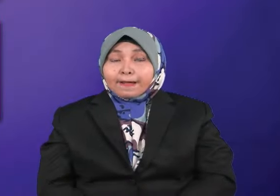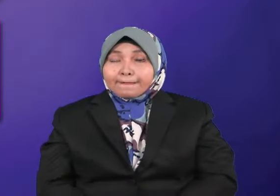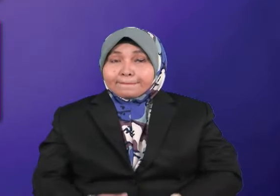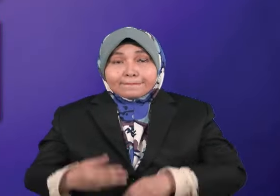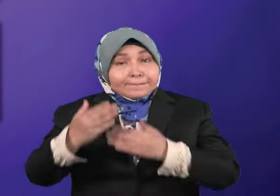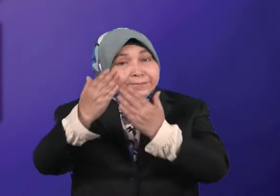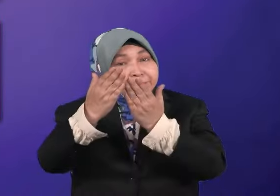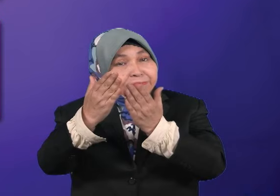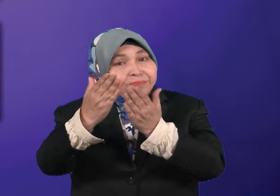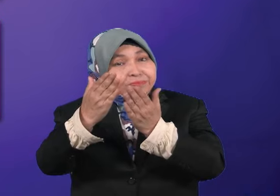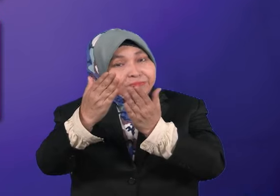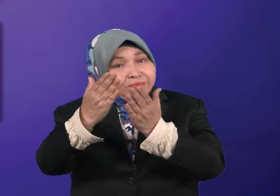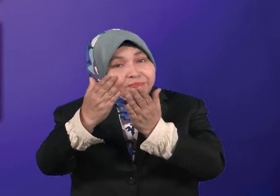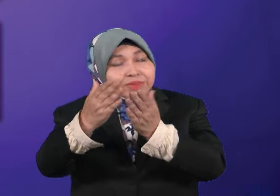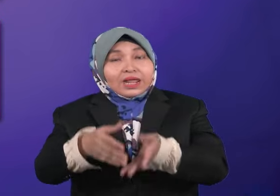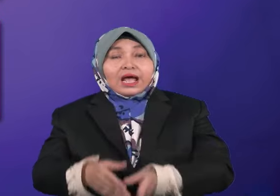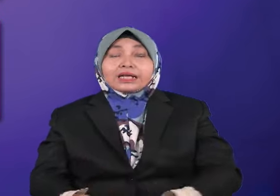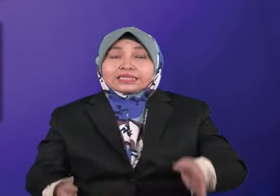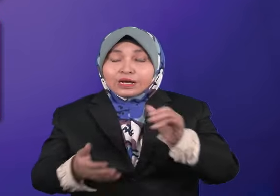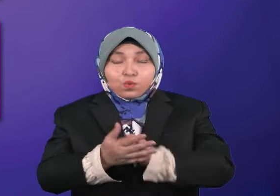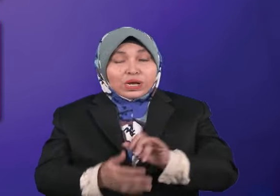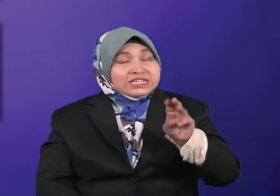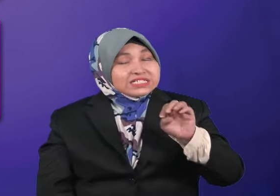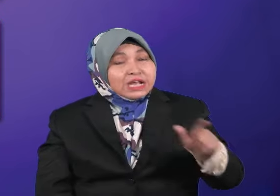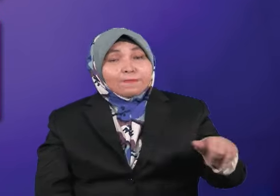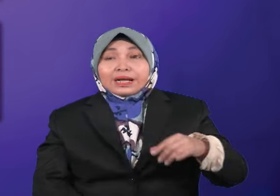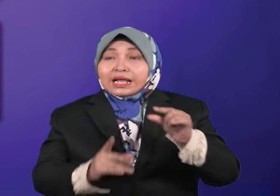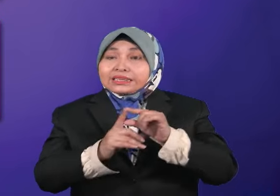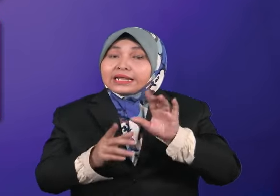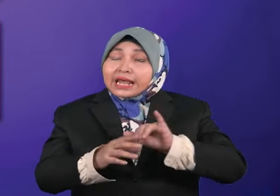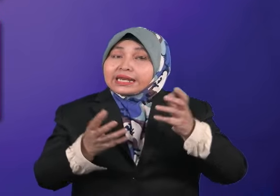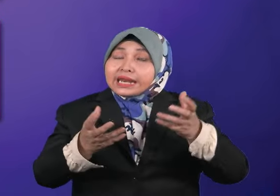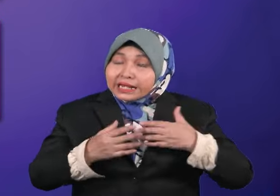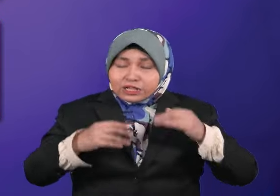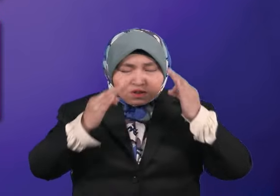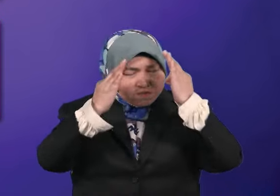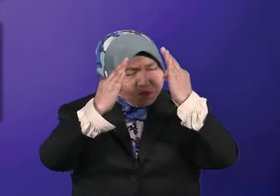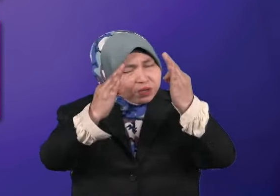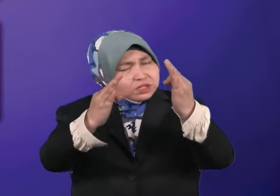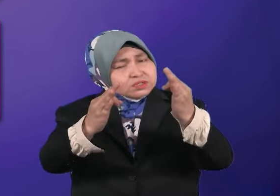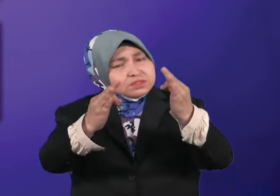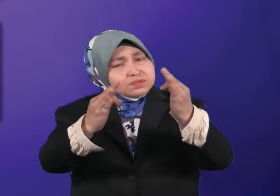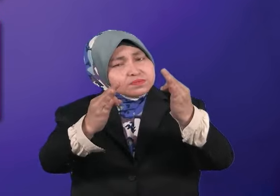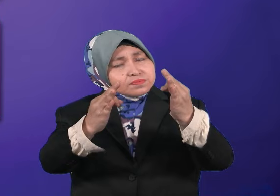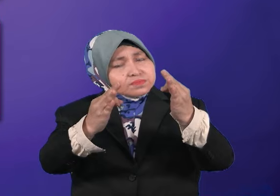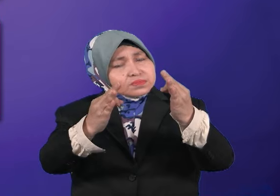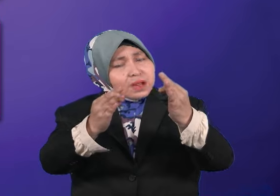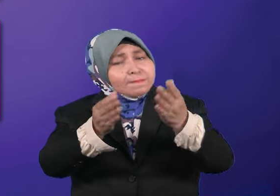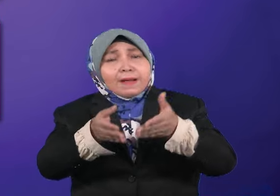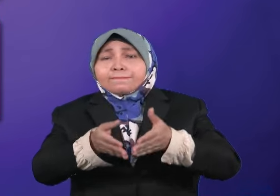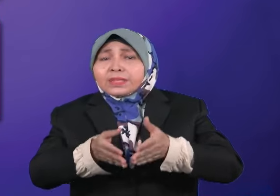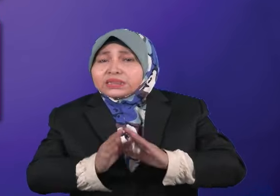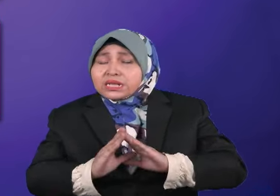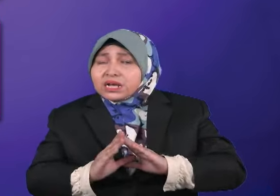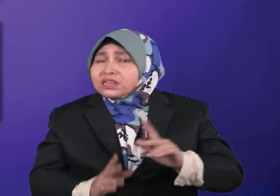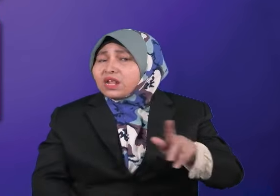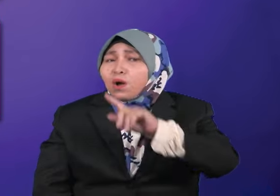wa idza sa'alaka 'ibadi 'anni. Ya, perkataan yang ingin kita fokuskan, sa'ala, iaitu meminta ataupun